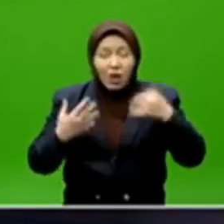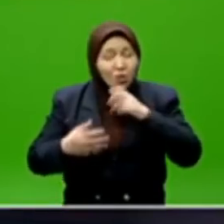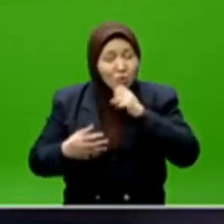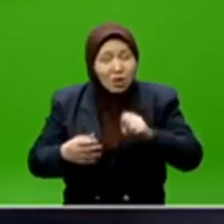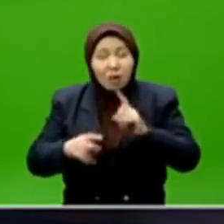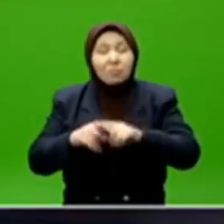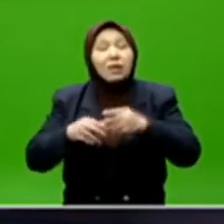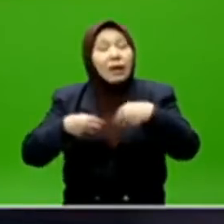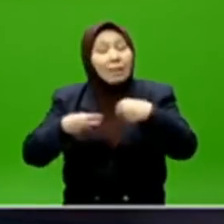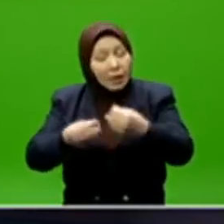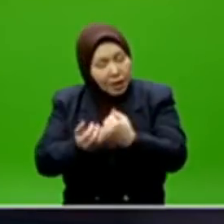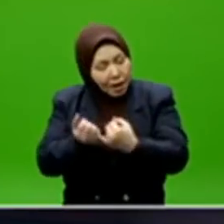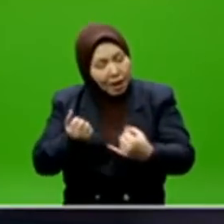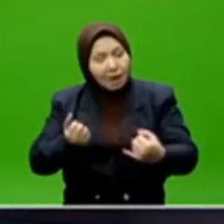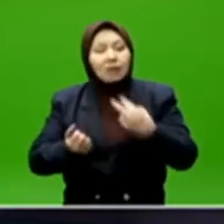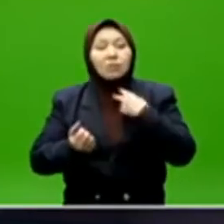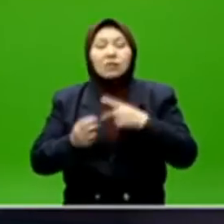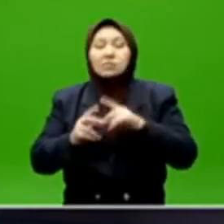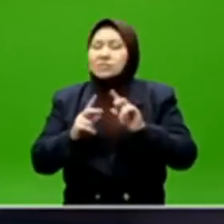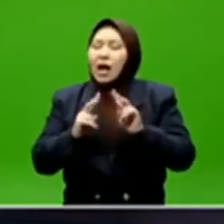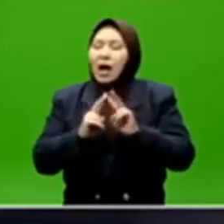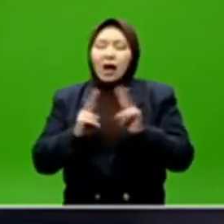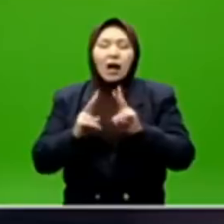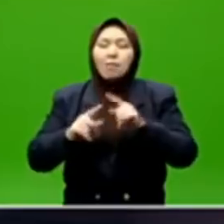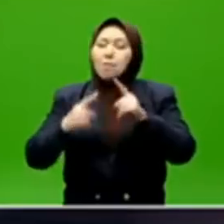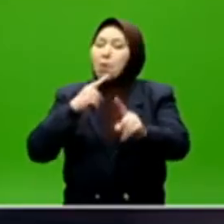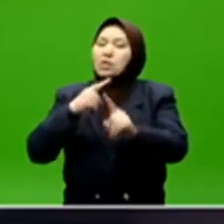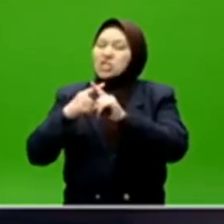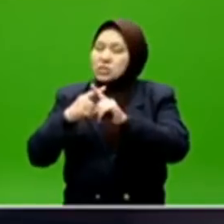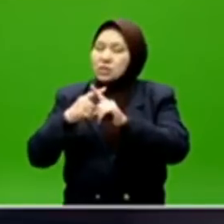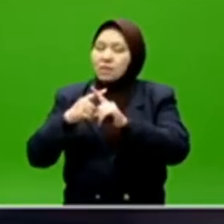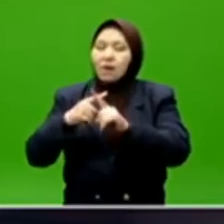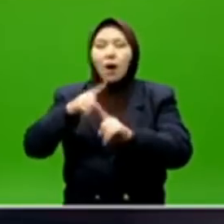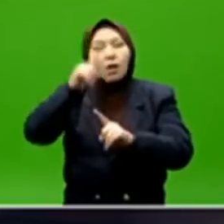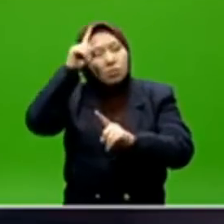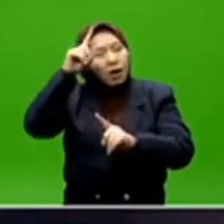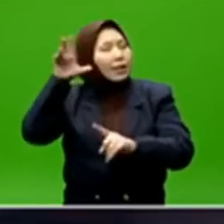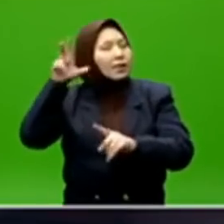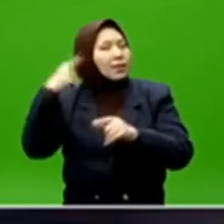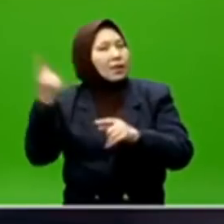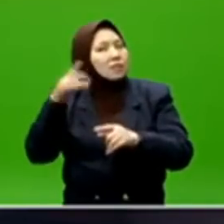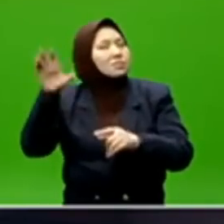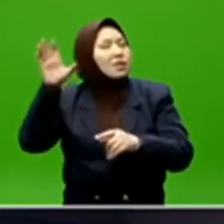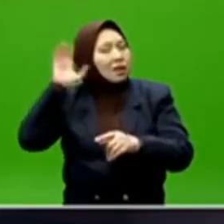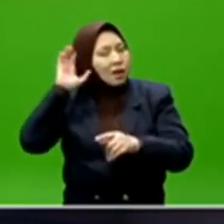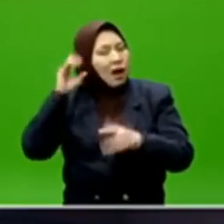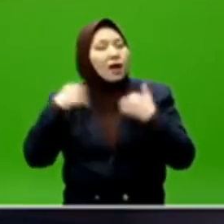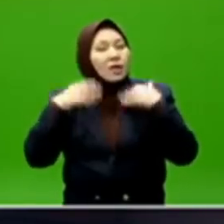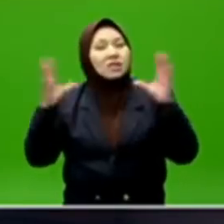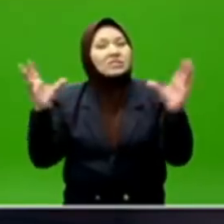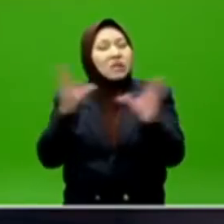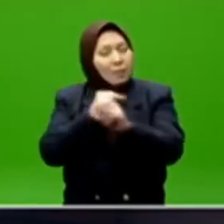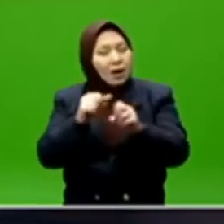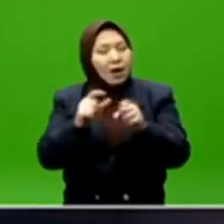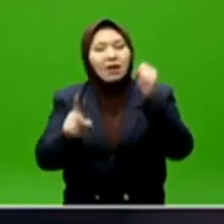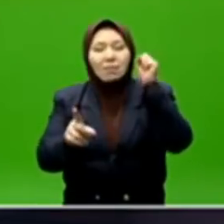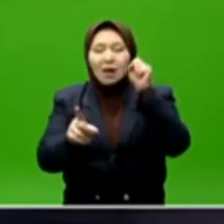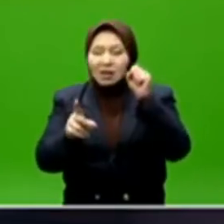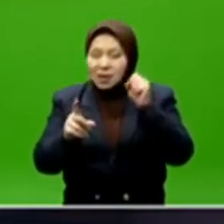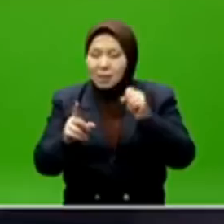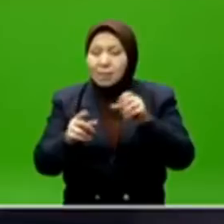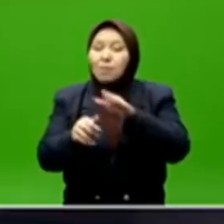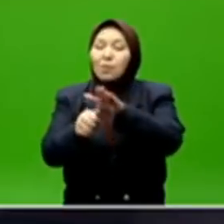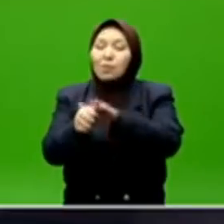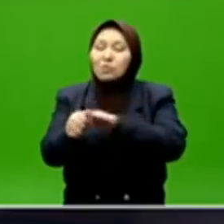ceritanya ialah Nabi Ibrahim amat positif, Allah dengar pada setiap masa, kerana ada cabaran yang melanda memujuk Nabi